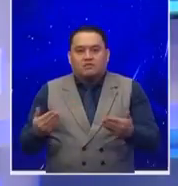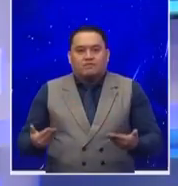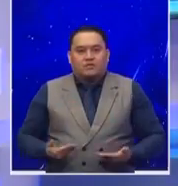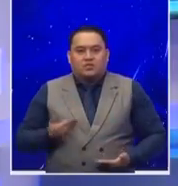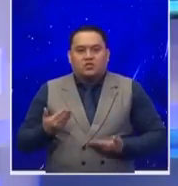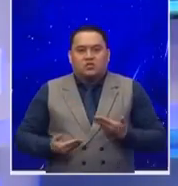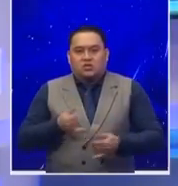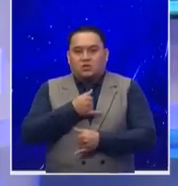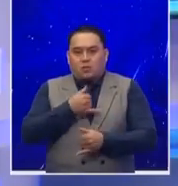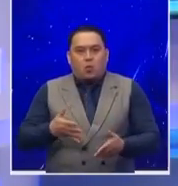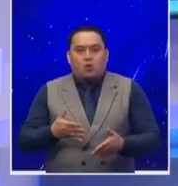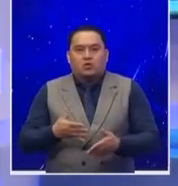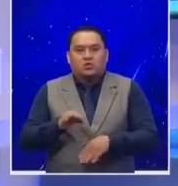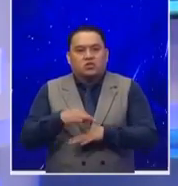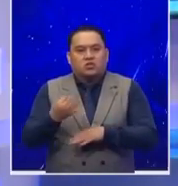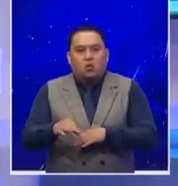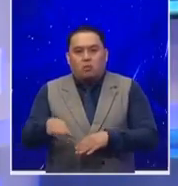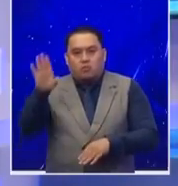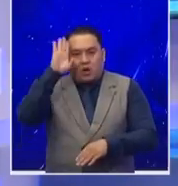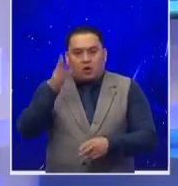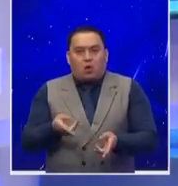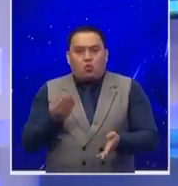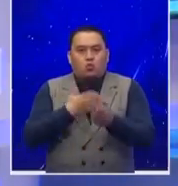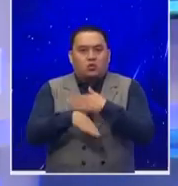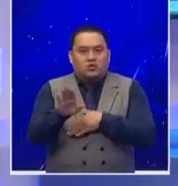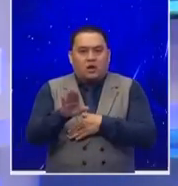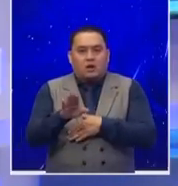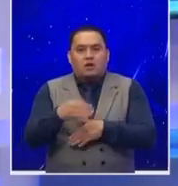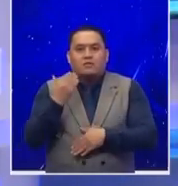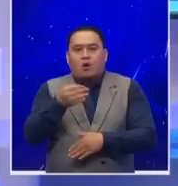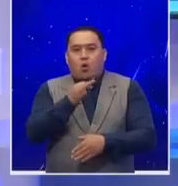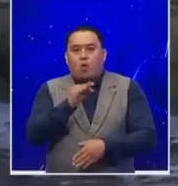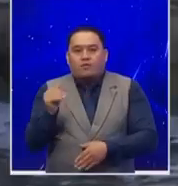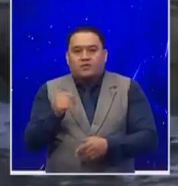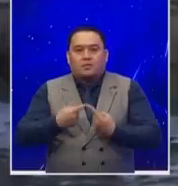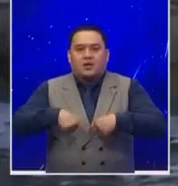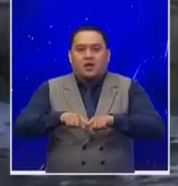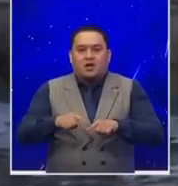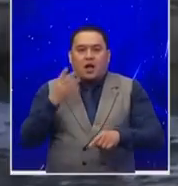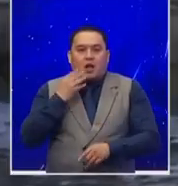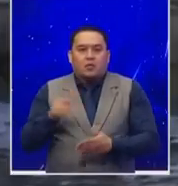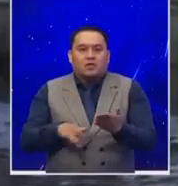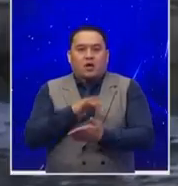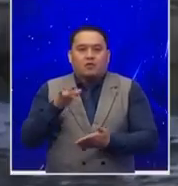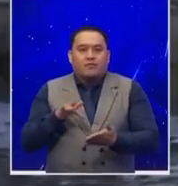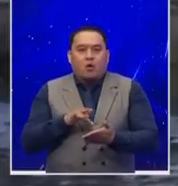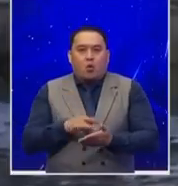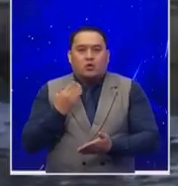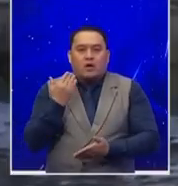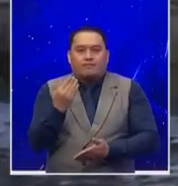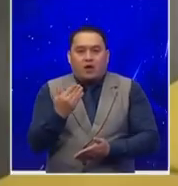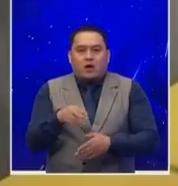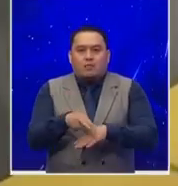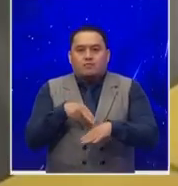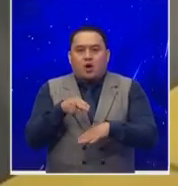у женщины не было. После жестокой расправы парень бросился на улицу. По словам официального представителя ДП города Алматы Салтанат